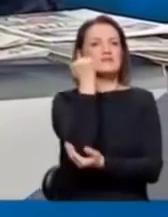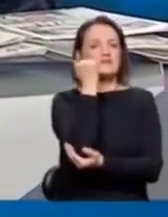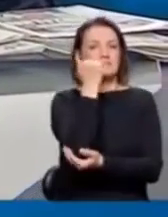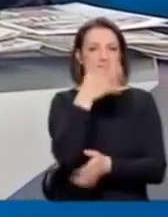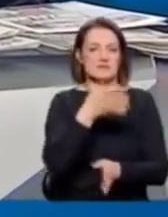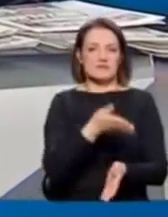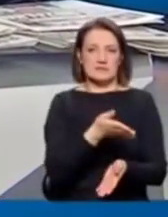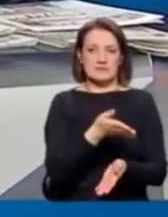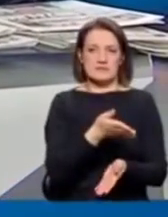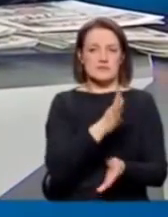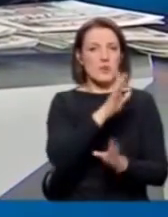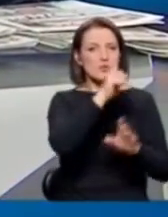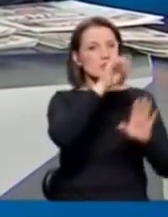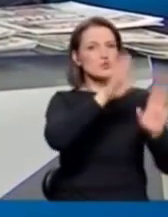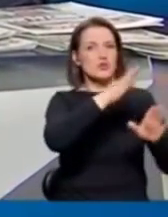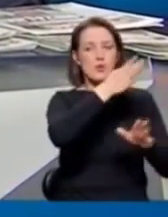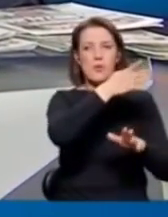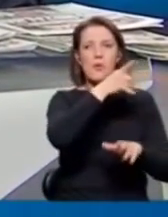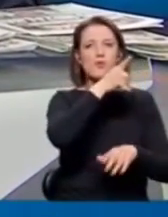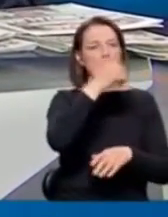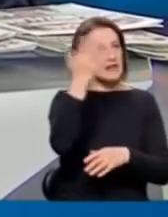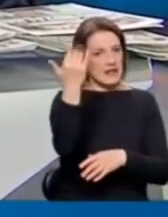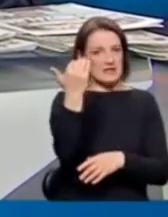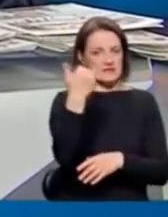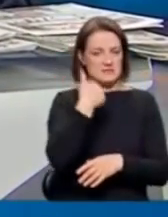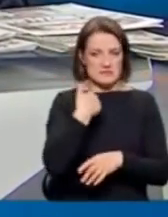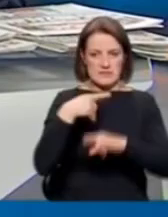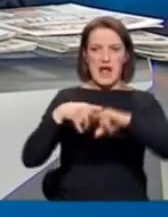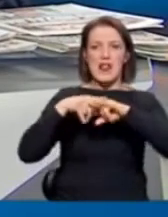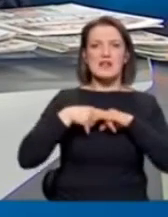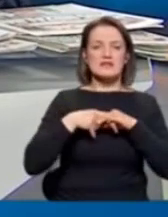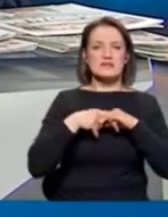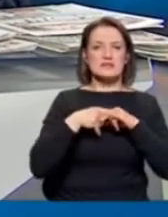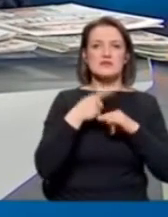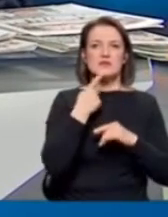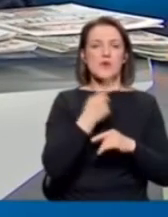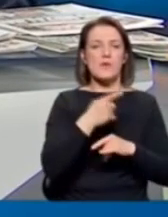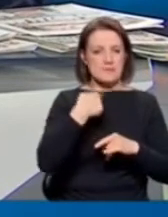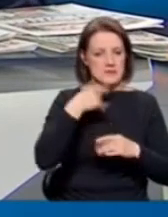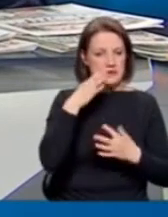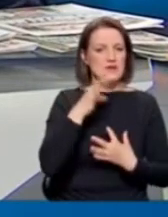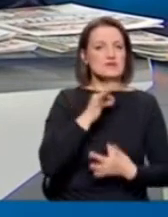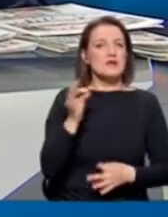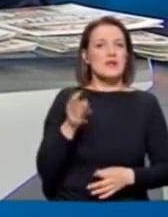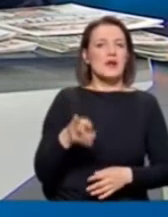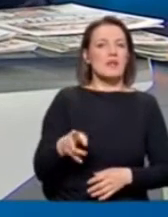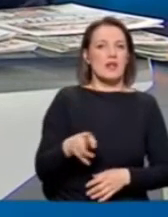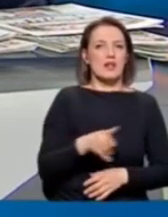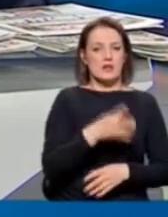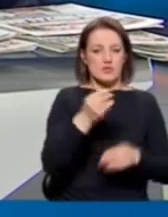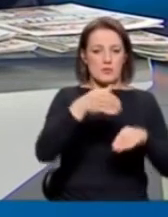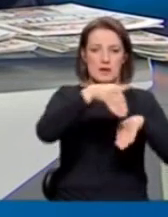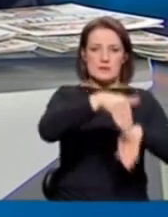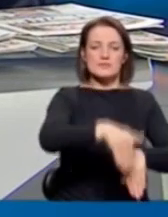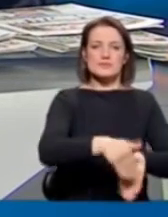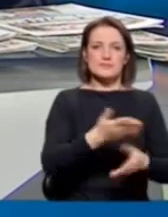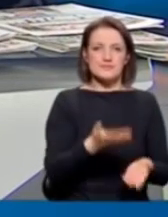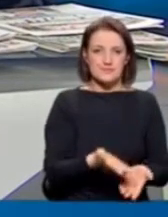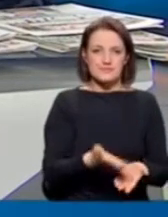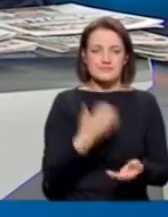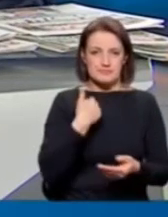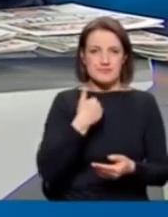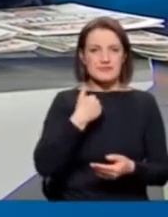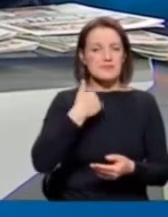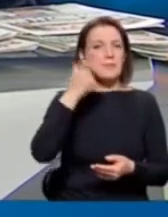katlayan orada duruyor onlar da diyor ki onlar da gelsin bizimle helal etsinler Biz de insanlarımızı toprağa verdik